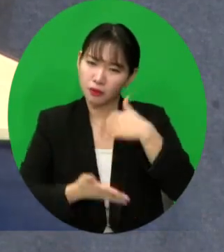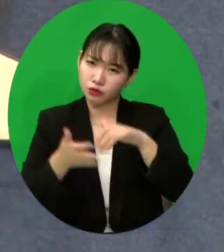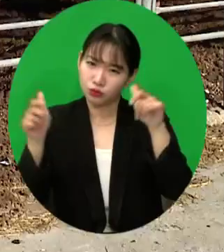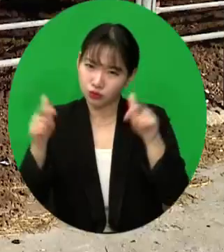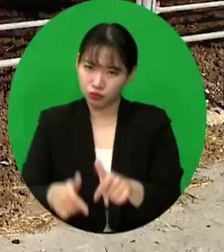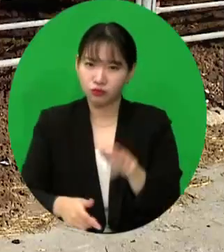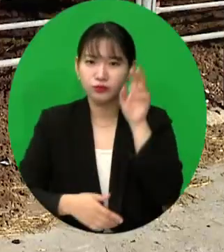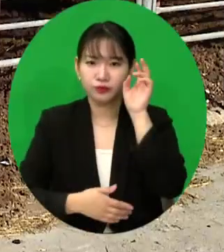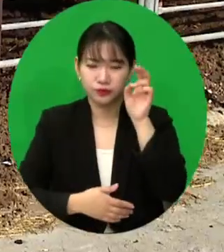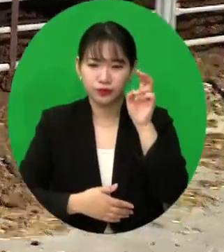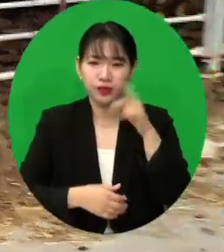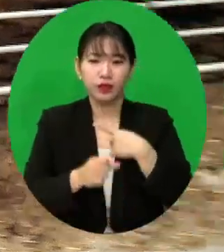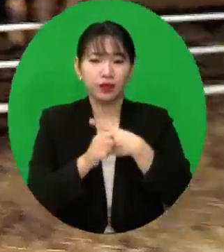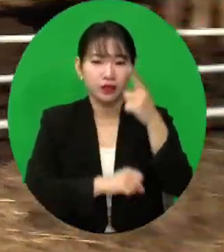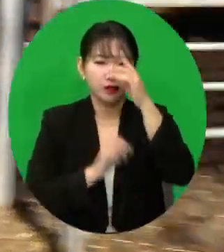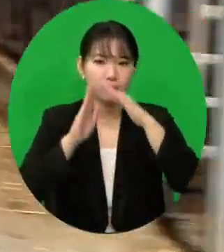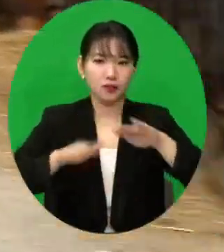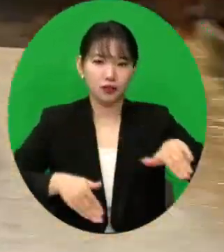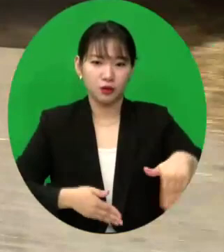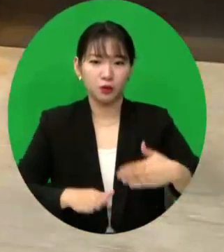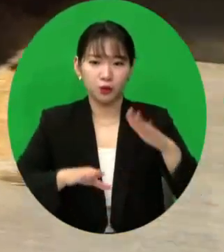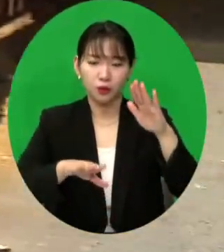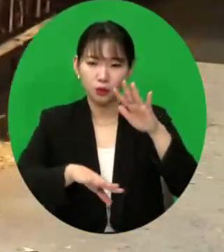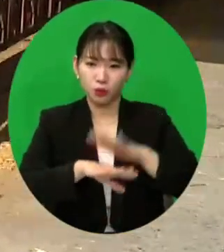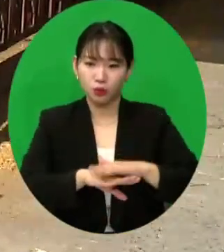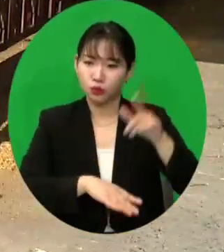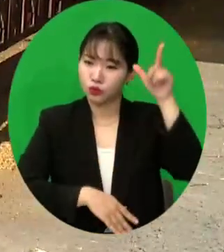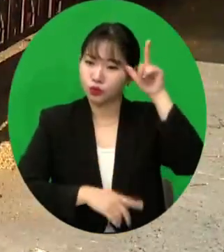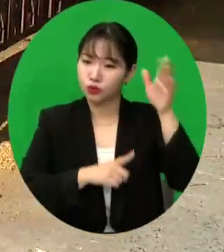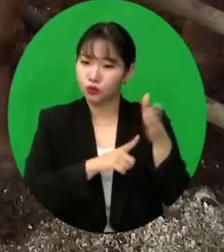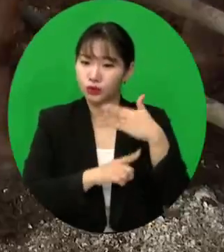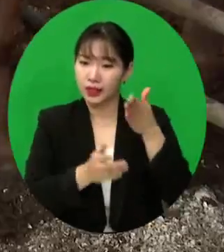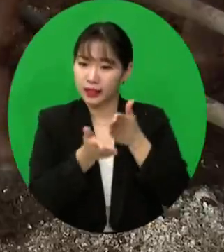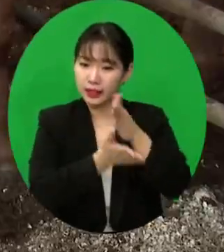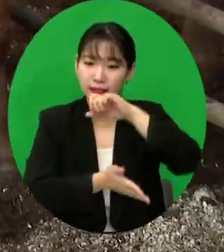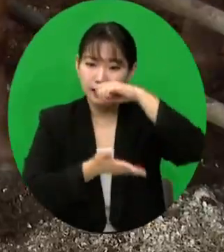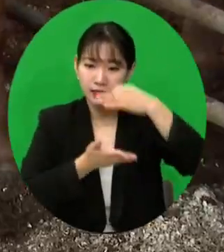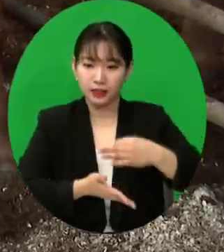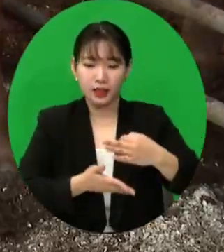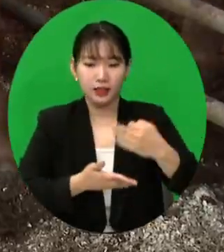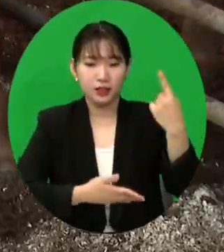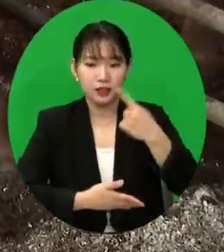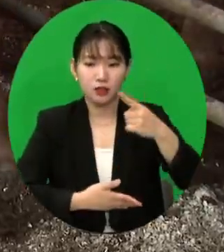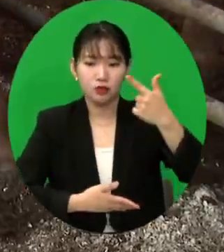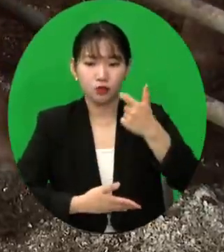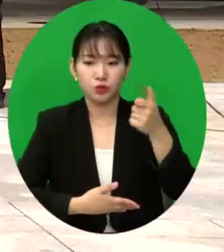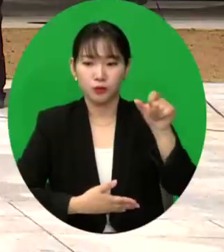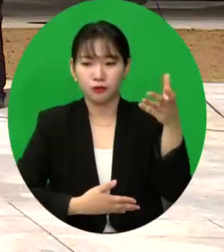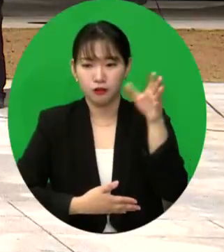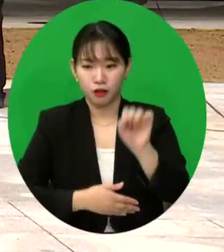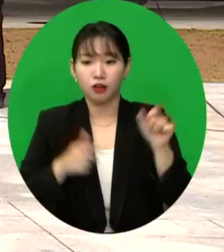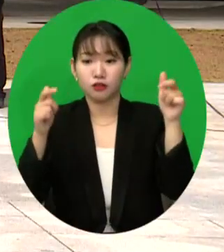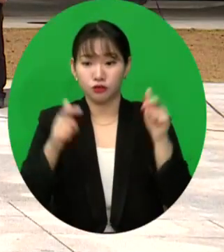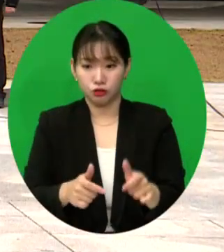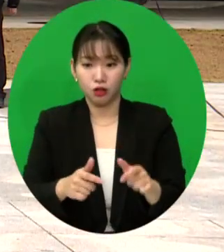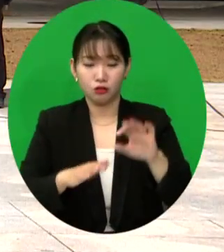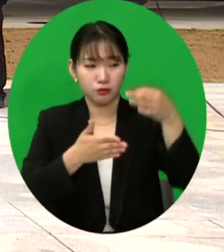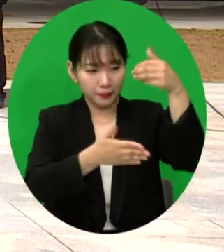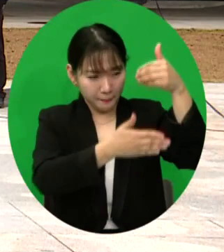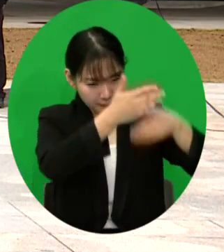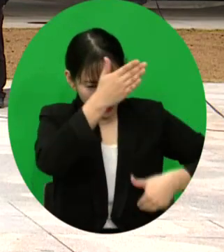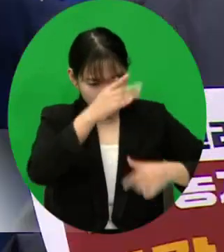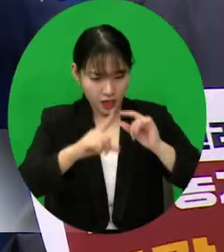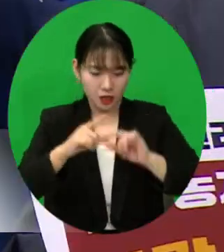해서. 내년도 전라남도의 농축수산 분야 예산은 올해보다 1,065억 원 줄었습니다. 국비 삭감에 이어